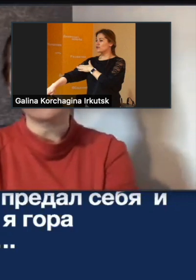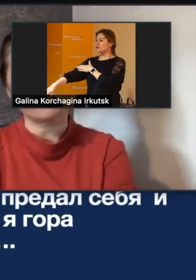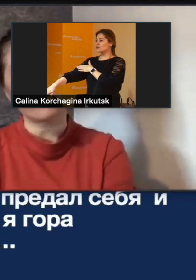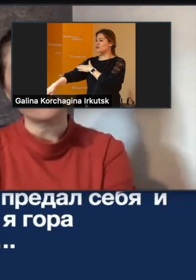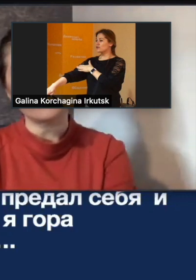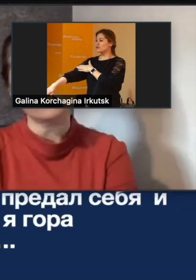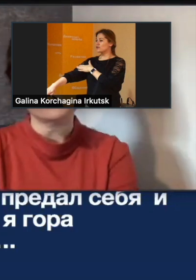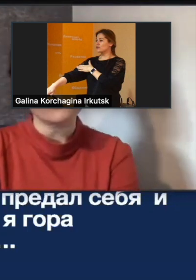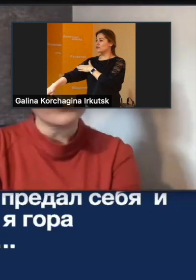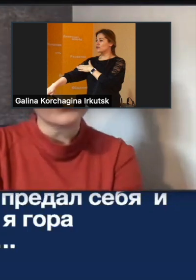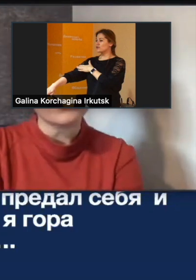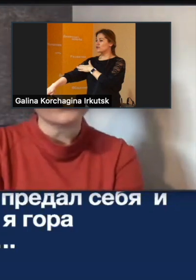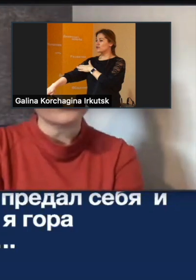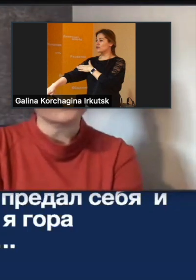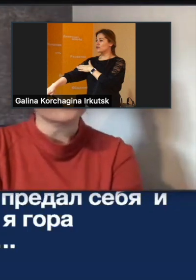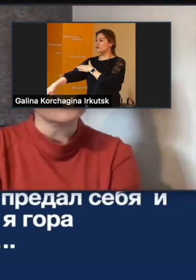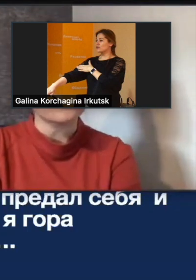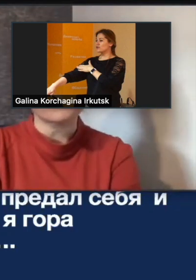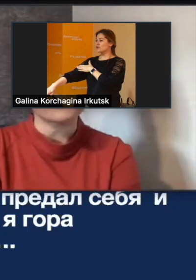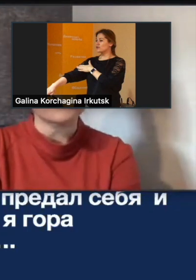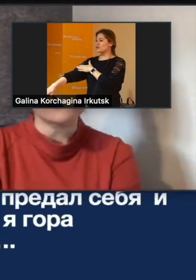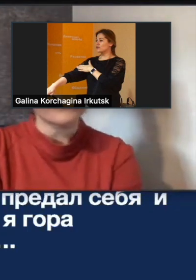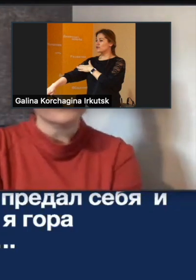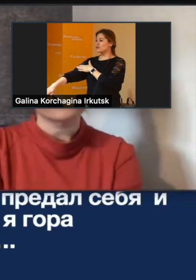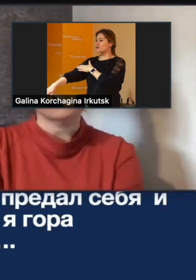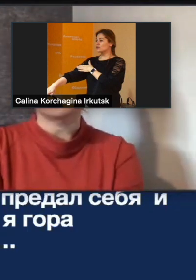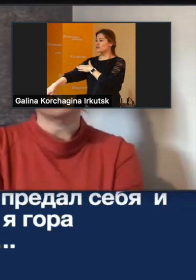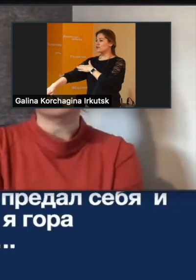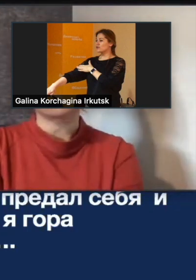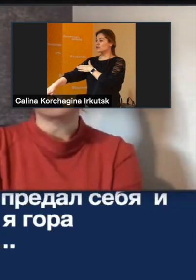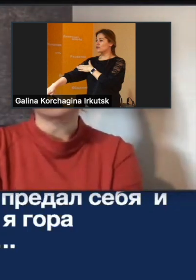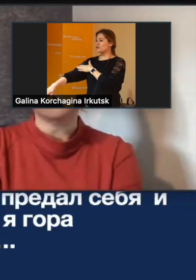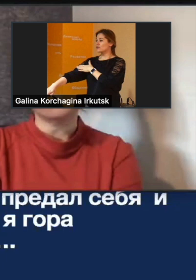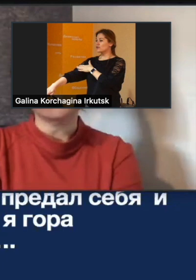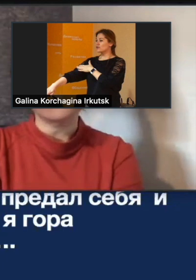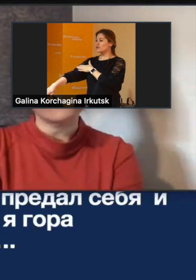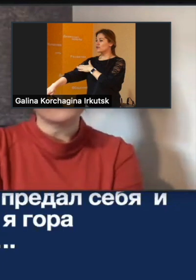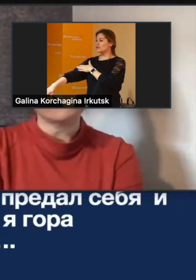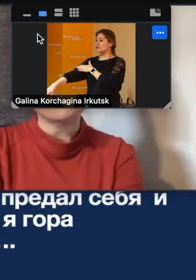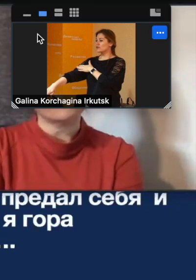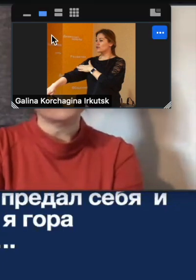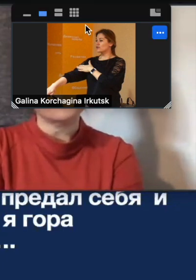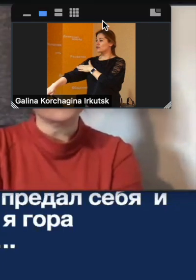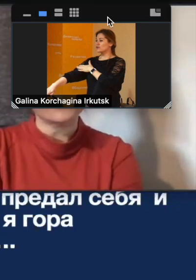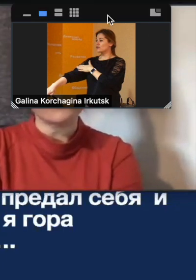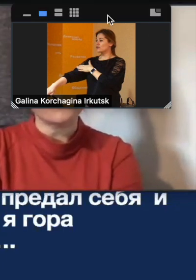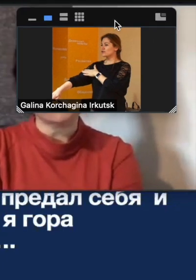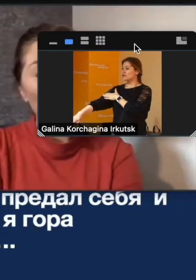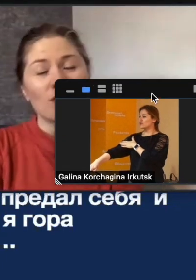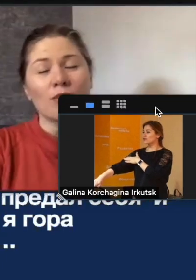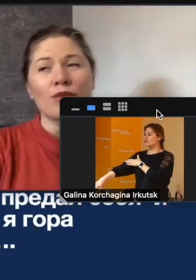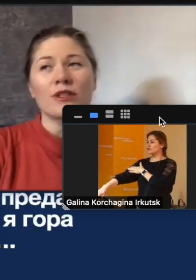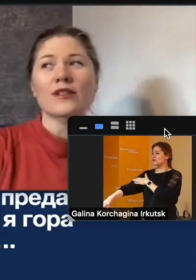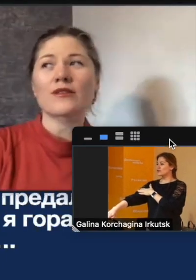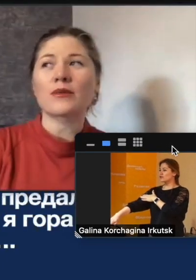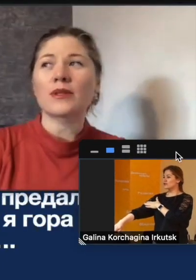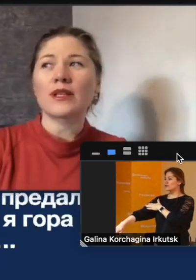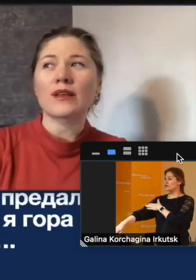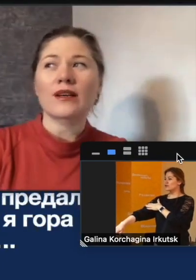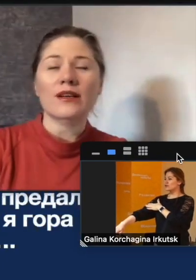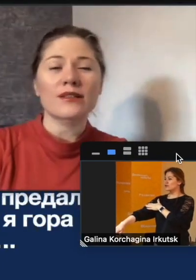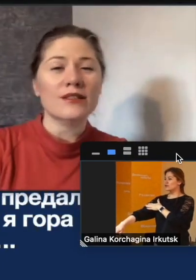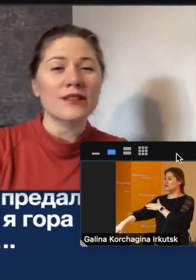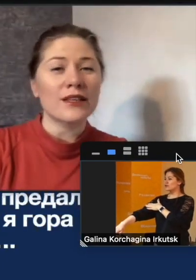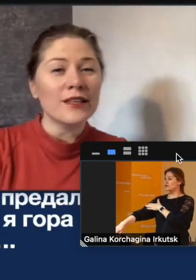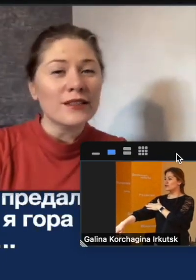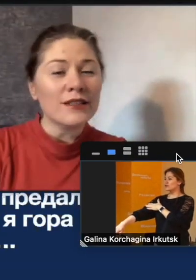она получила только через 6 или 7 лет. Старая работа была через дорогу от новой работы. Она